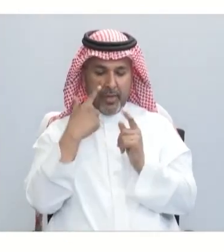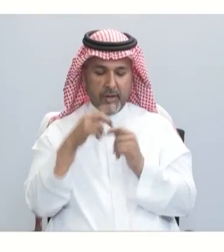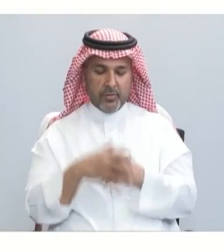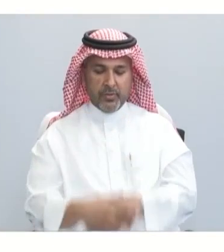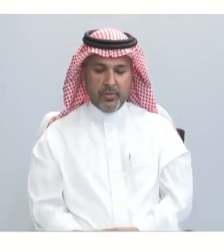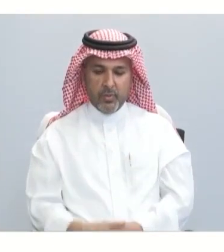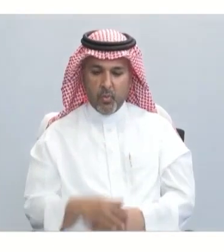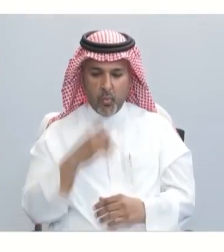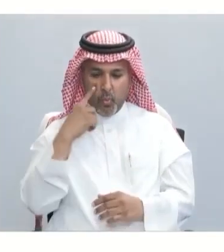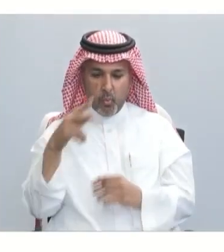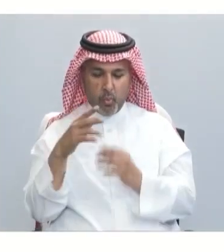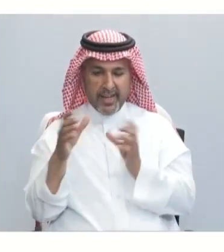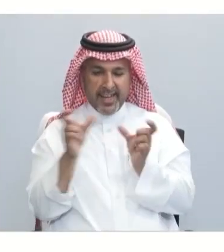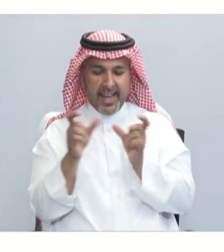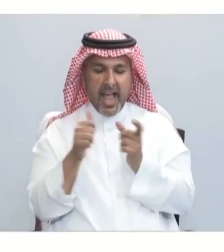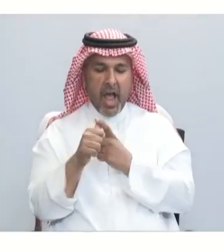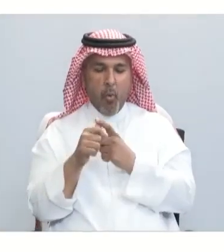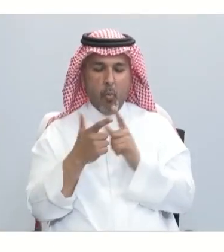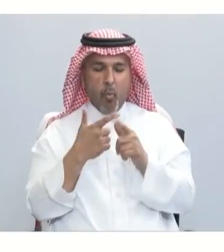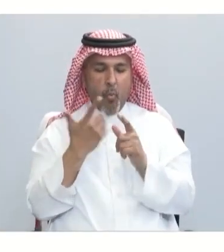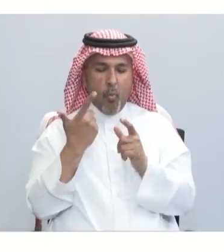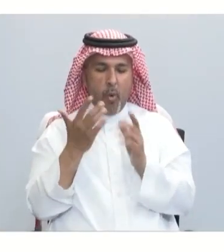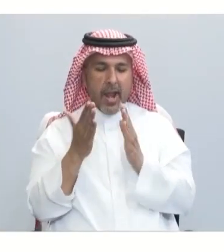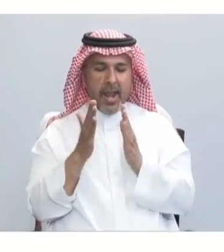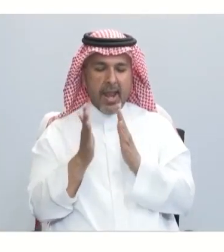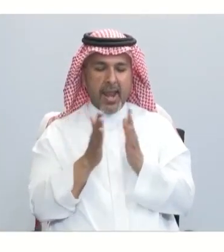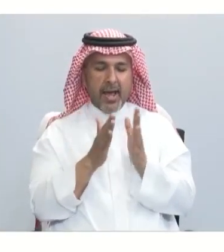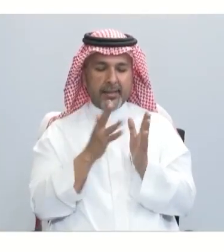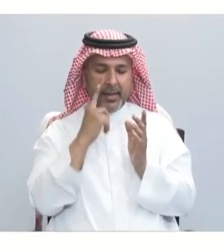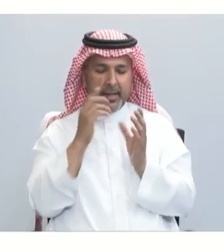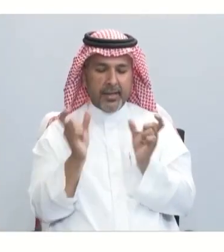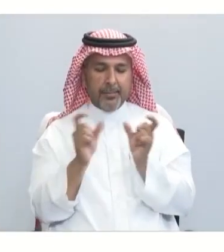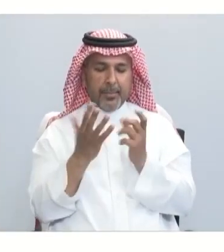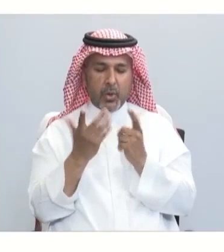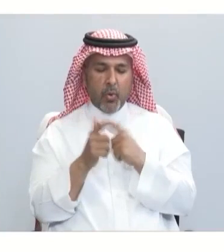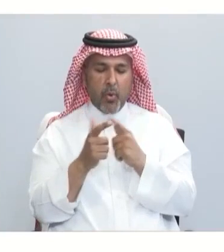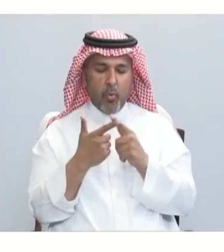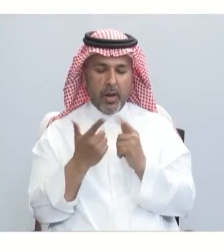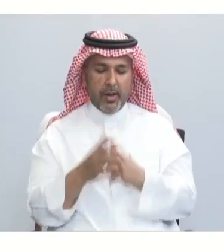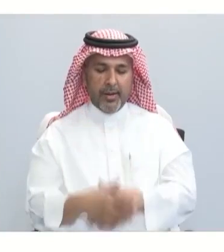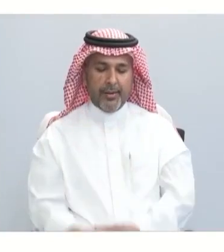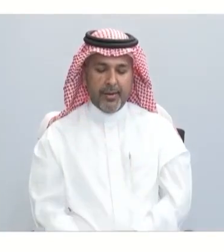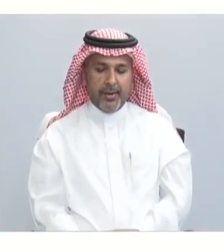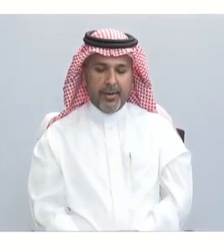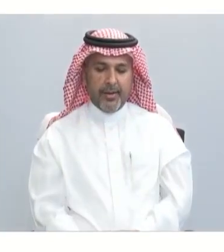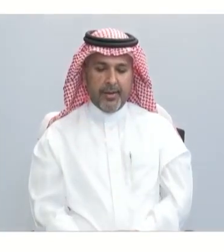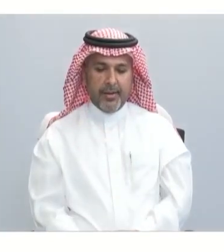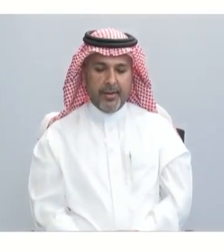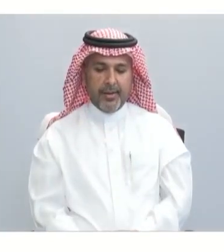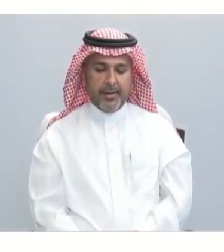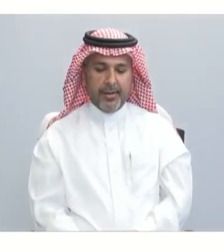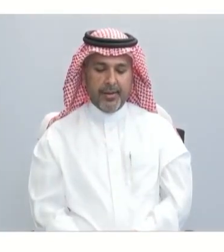استعمل من قبل من يعني المساله هنا فيها تركيب طيب بدر استعمل